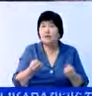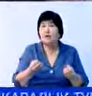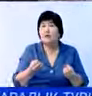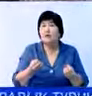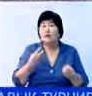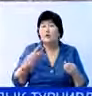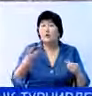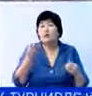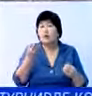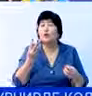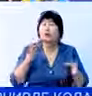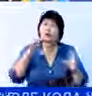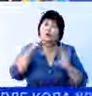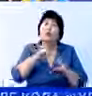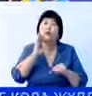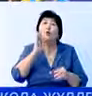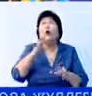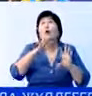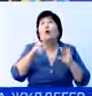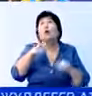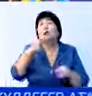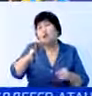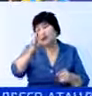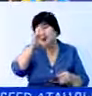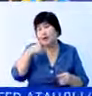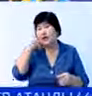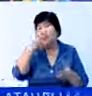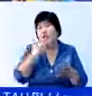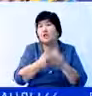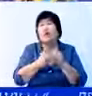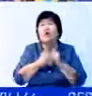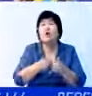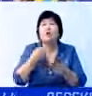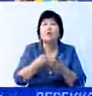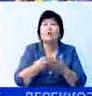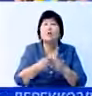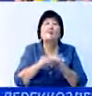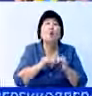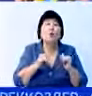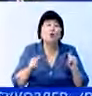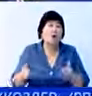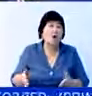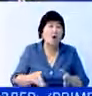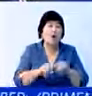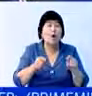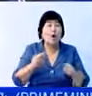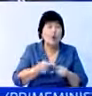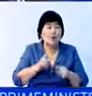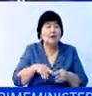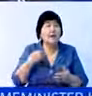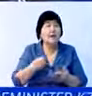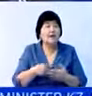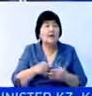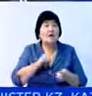штаттар қосылады деген ойдамыз. Қорыта айтқанда, мемлекеттік жекешелік әріптестік бизнестің өрістеуіне жол ашады. Осы тұрғыда